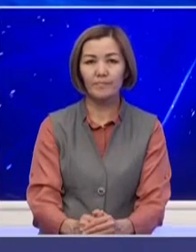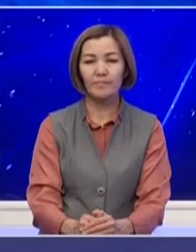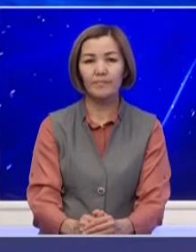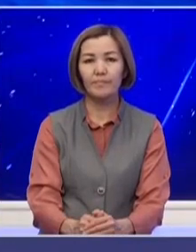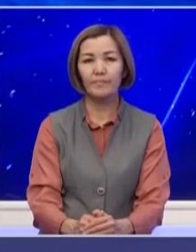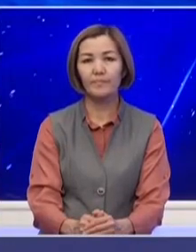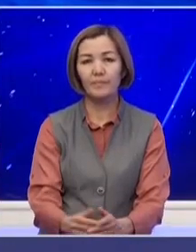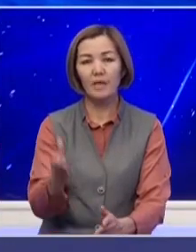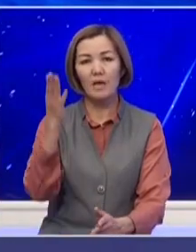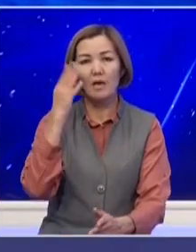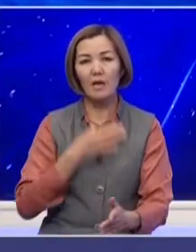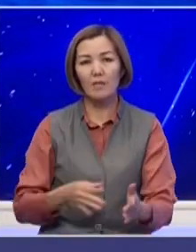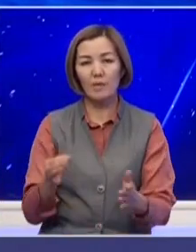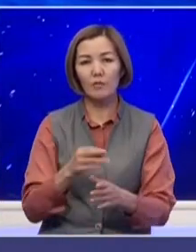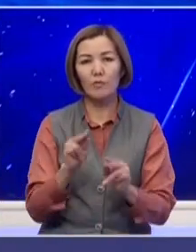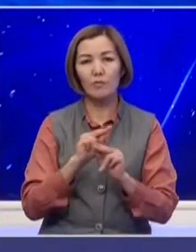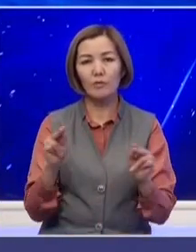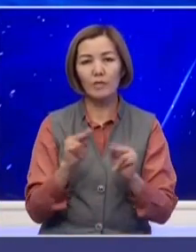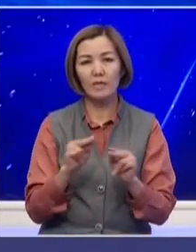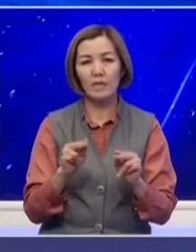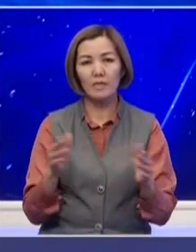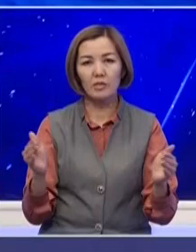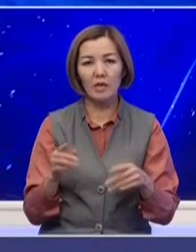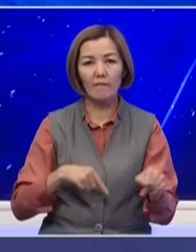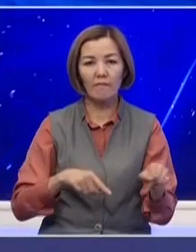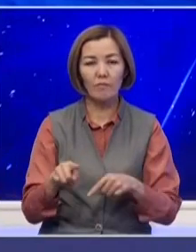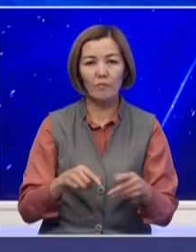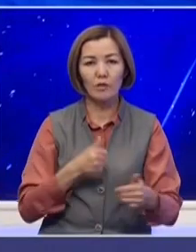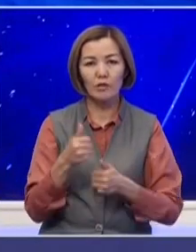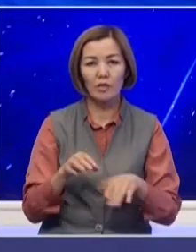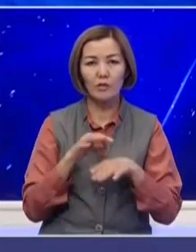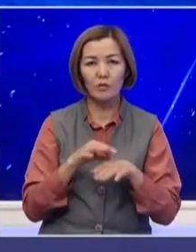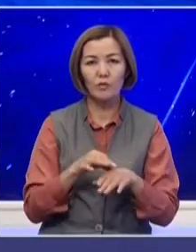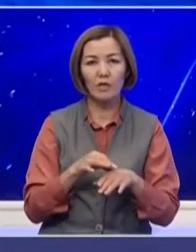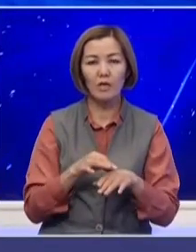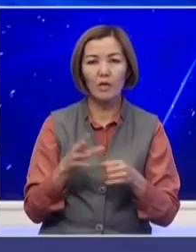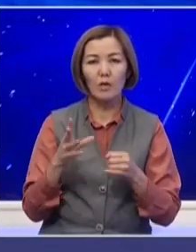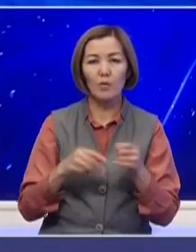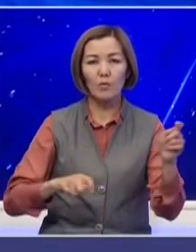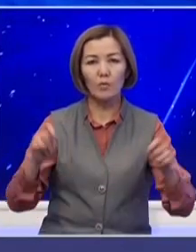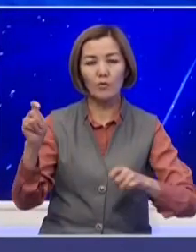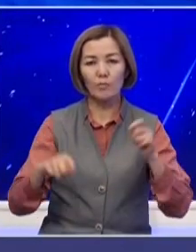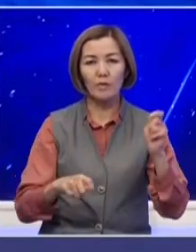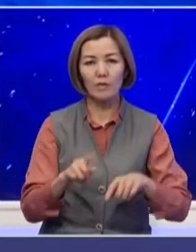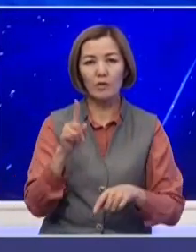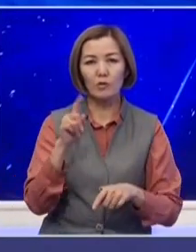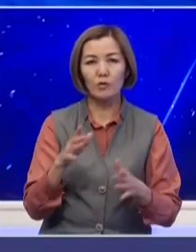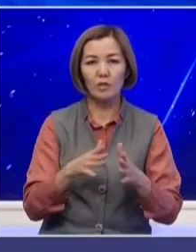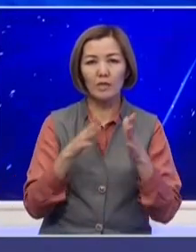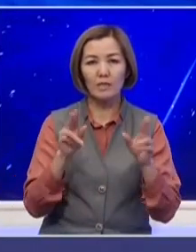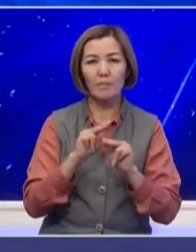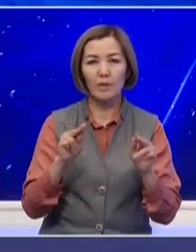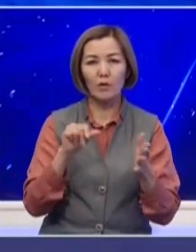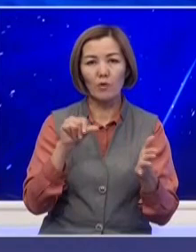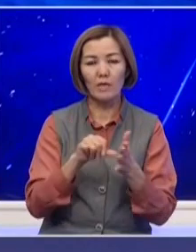Шынықсаң, шымыр боласың. Алматы облысында ұстаздар арасында шағын футболдан жарыс өтті. Оған өңірдің түкір-түкірінен 100-ден астам